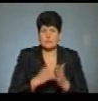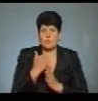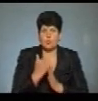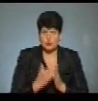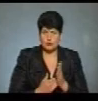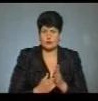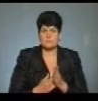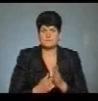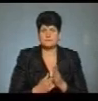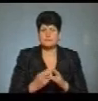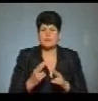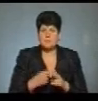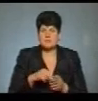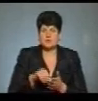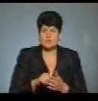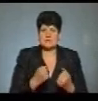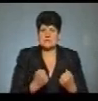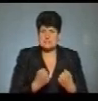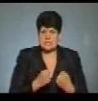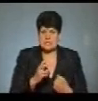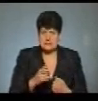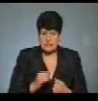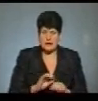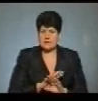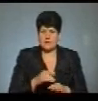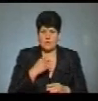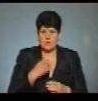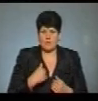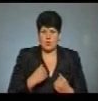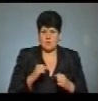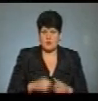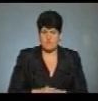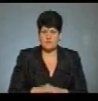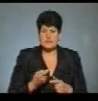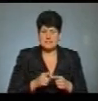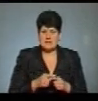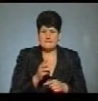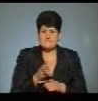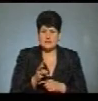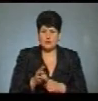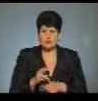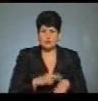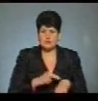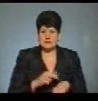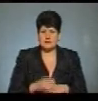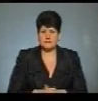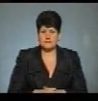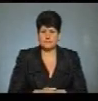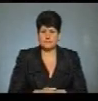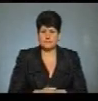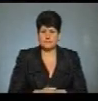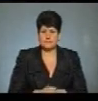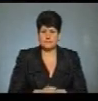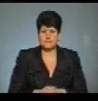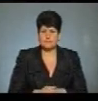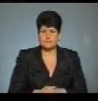без присутності захисника та не повідомляючи мені мої права. Це відео з нагрудних камер поліцейських. Пізніше, бо бачу тут вже